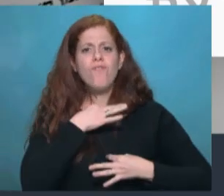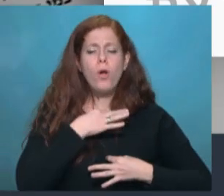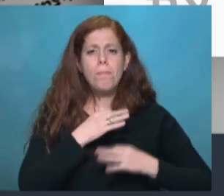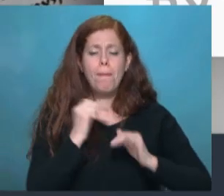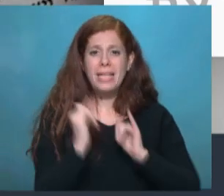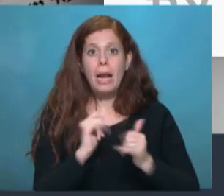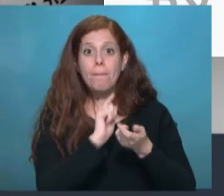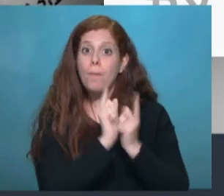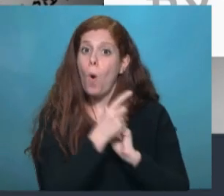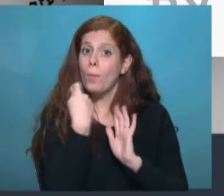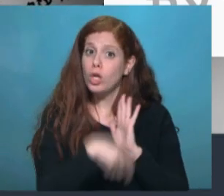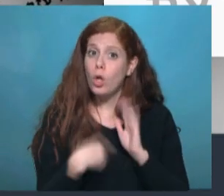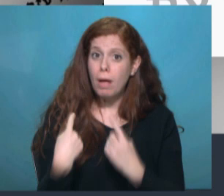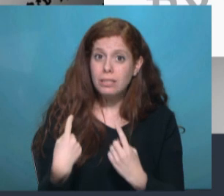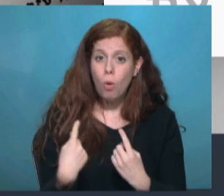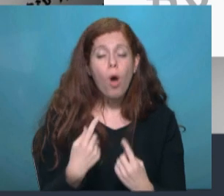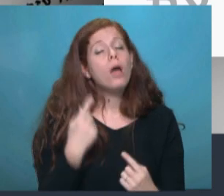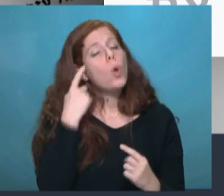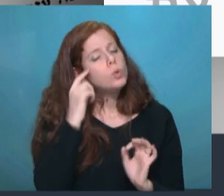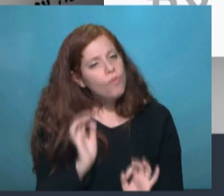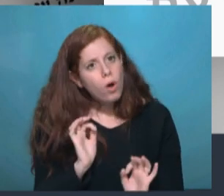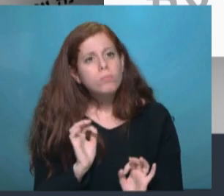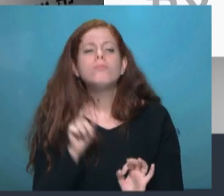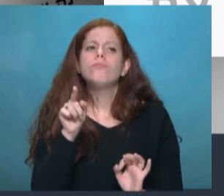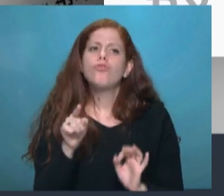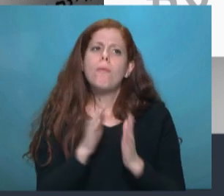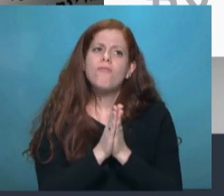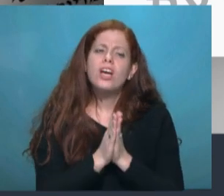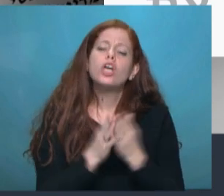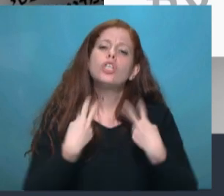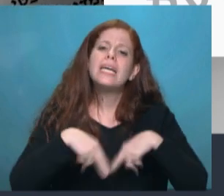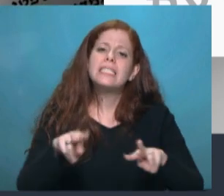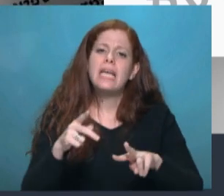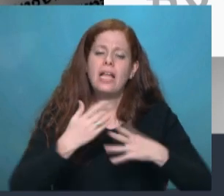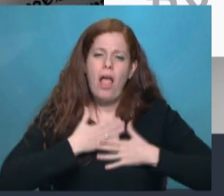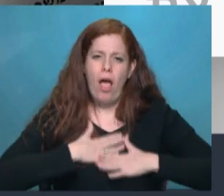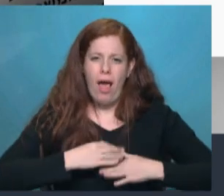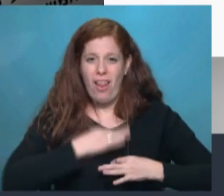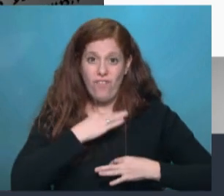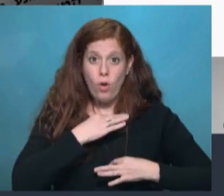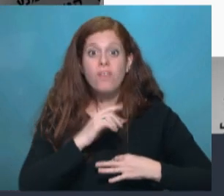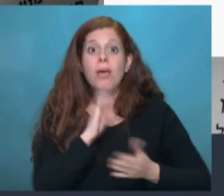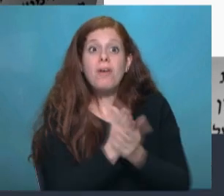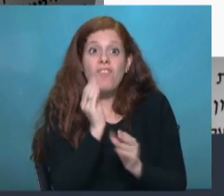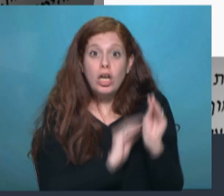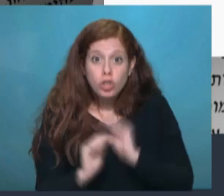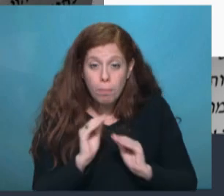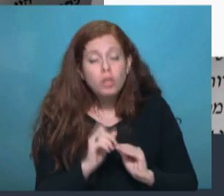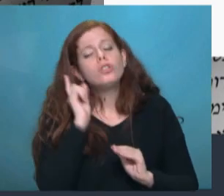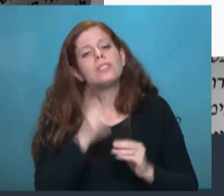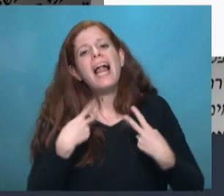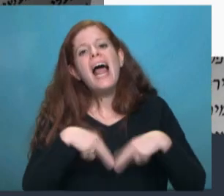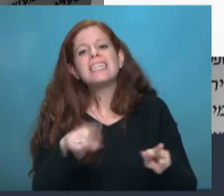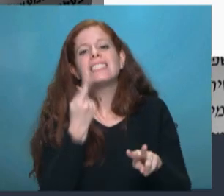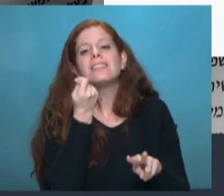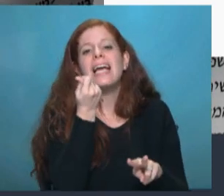לעצמו. אנו סבורים שמן הראוי שהמבקש יחזיר את החליפות לנותנם, ואם כבר עשה שימוש, יהיה עליו להחזיר את שווי